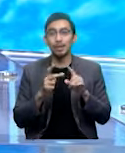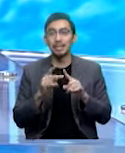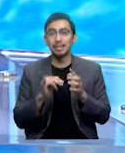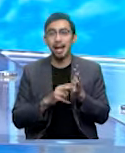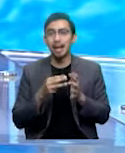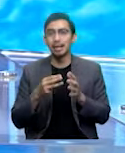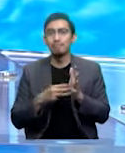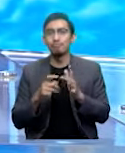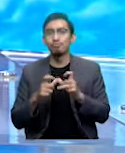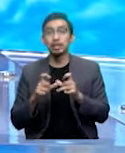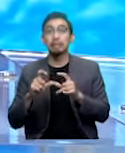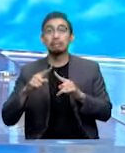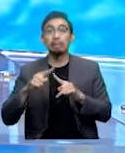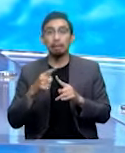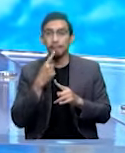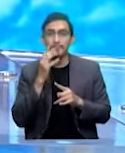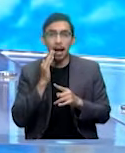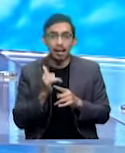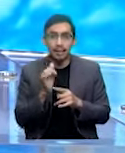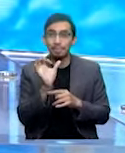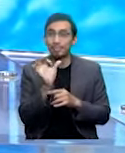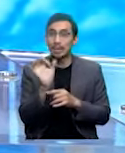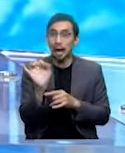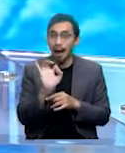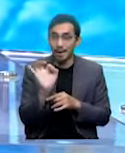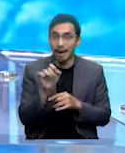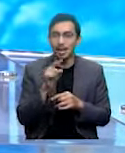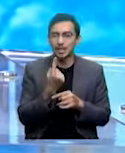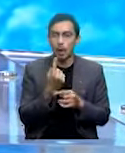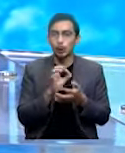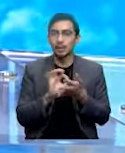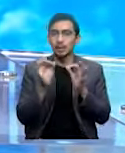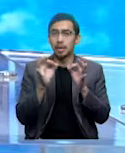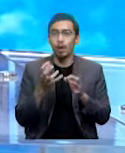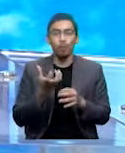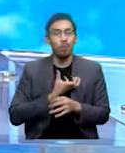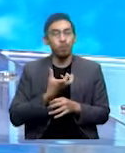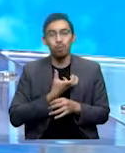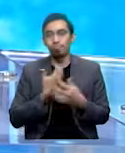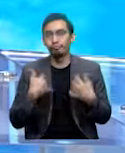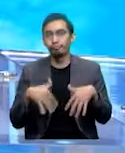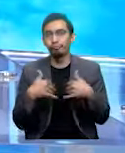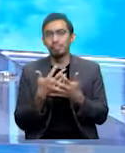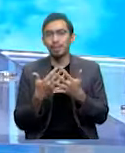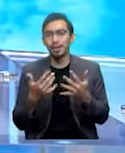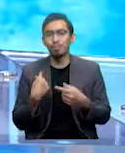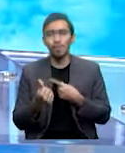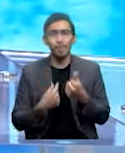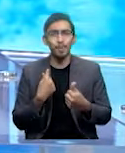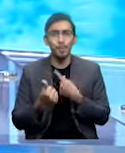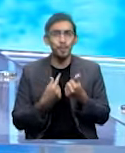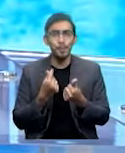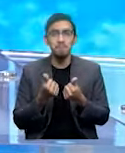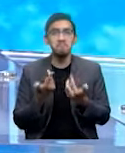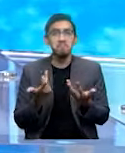Anggur Shan Muscat rasa manis dan tanpa biji menjadi salah satu jenis anggur favorit yang banyak dibeli masyarakat. Meski belum